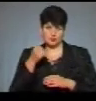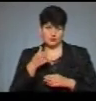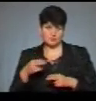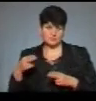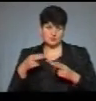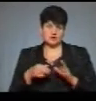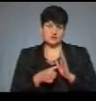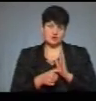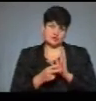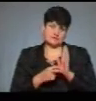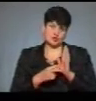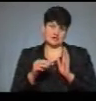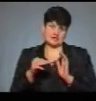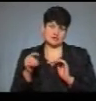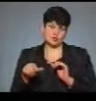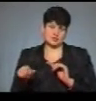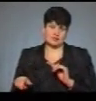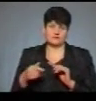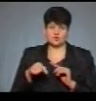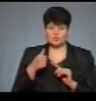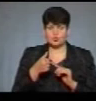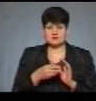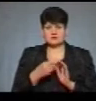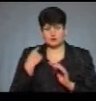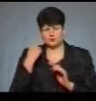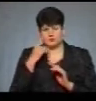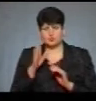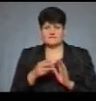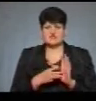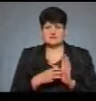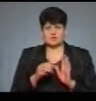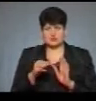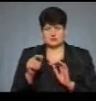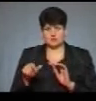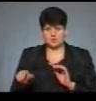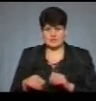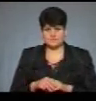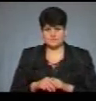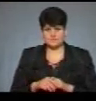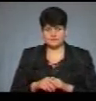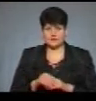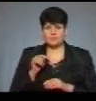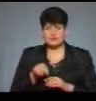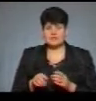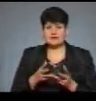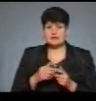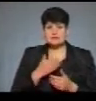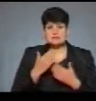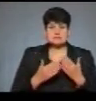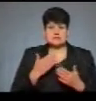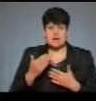десь 600-700 тисяч людей. Цього року ми орієнтуємося на 800 тисяч людей. І по тій кількості